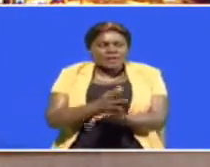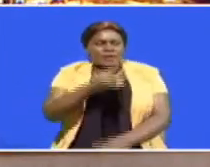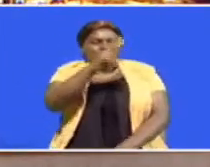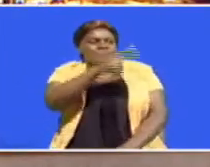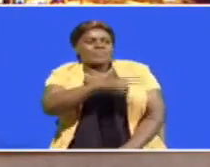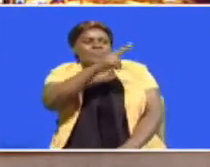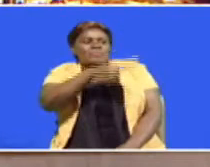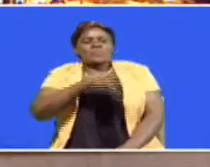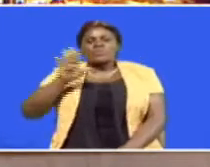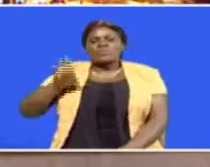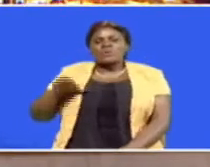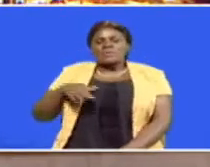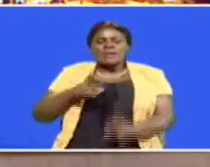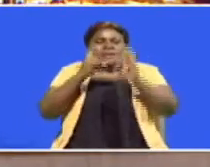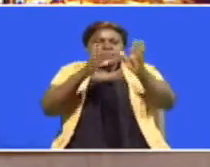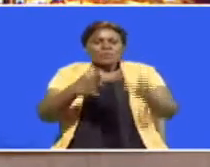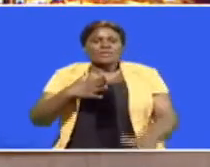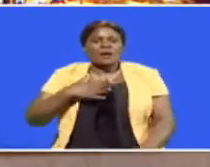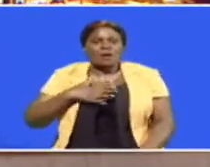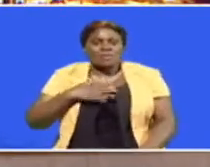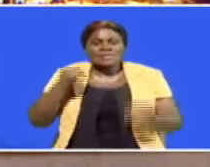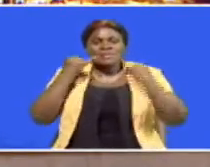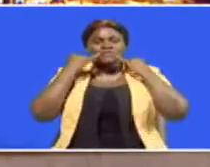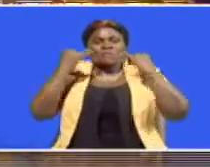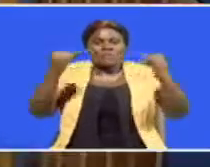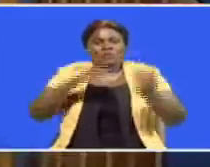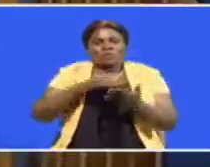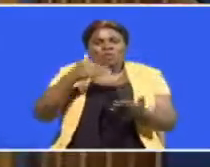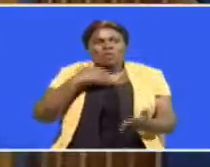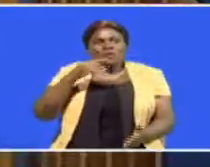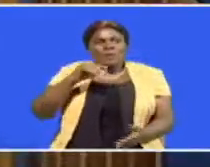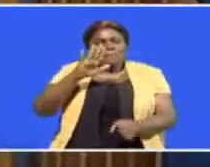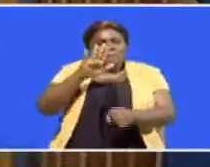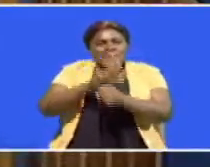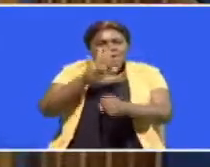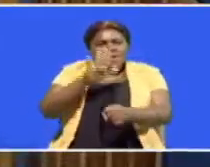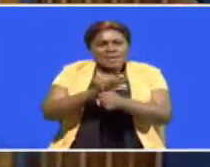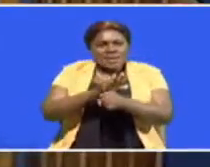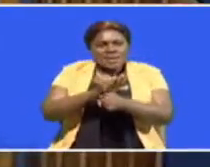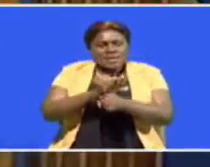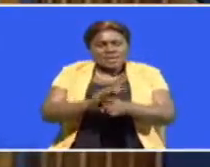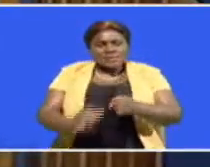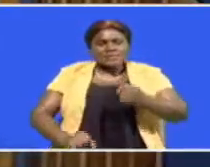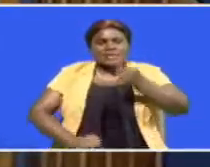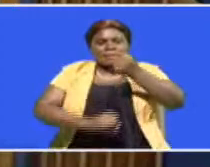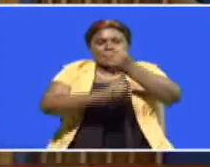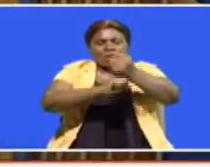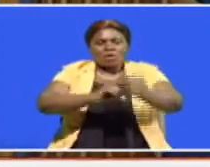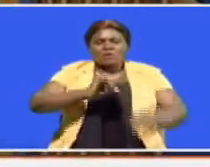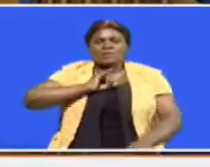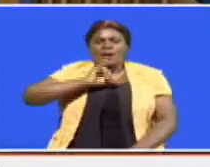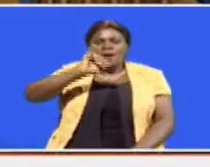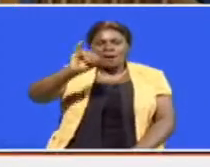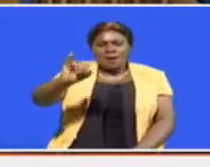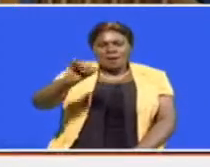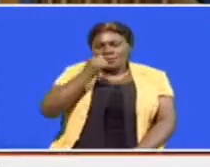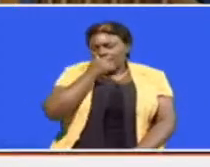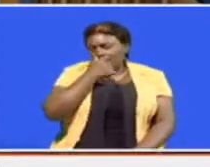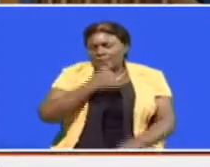unawadhalilisha wanawake. Emmanuel To anaarifu. Will Azmini as of that opinion say aye?